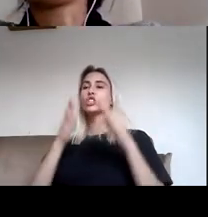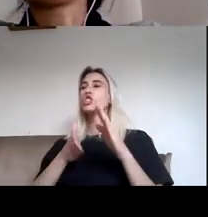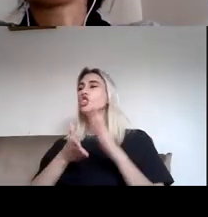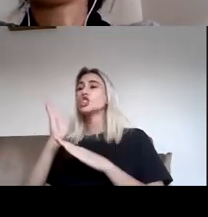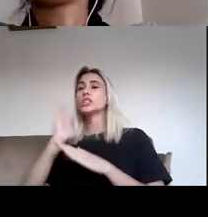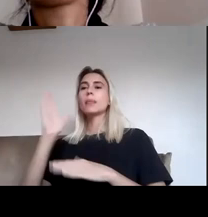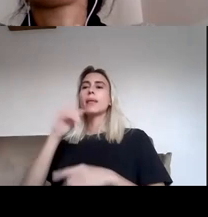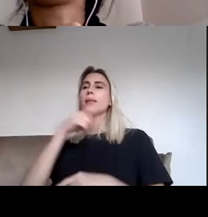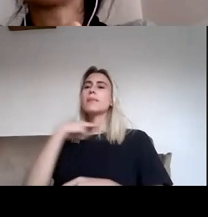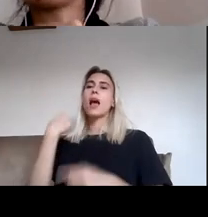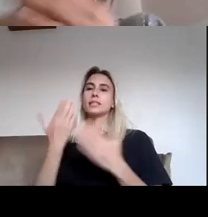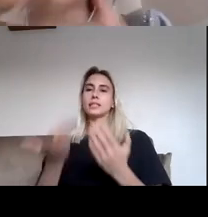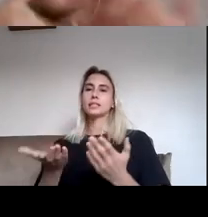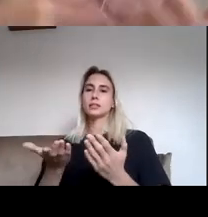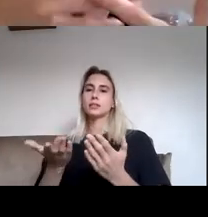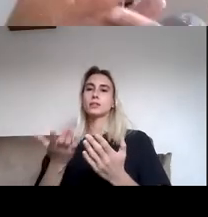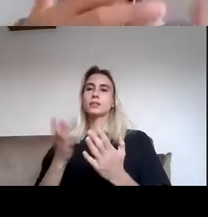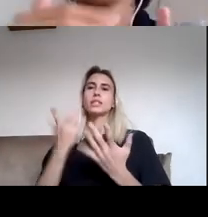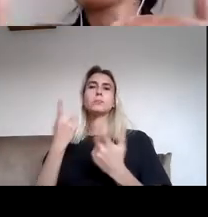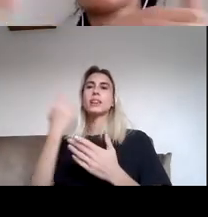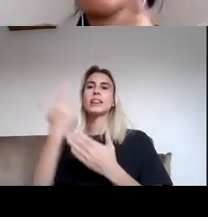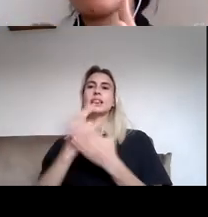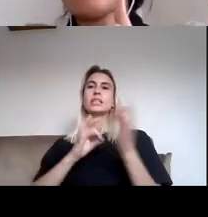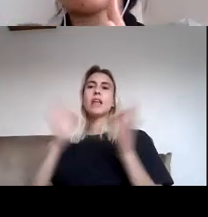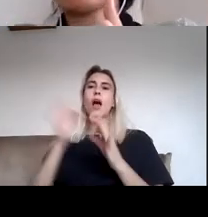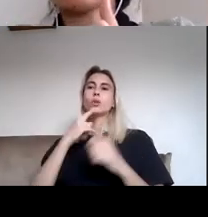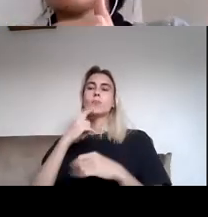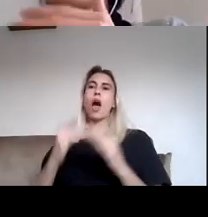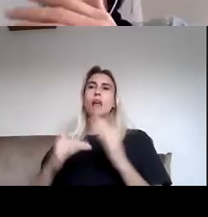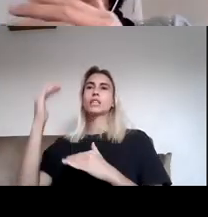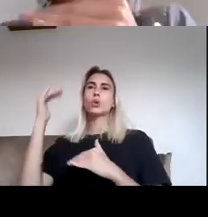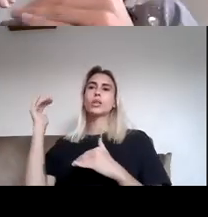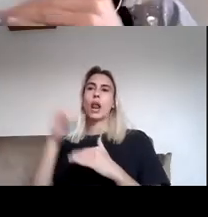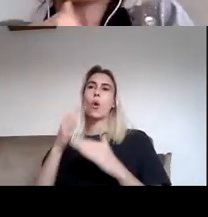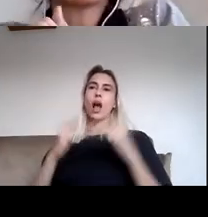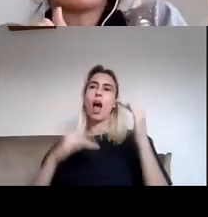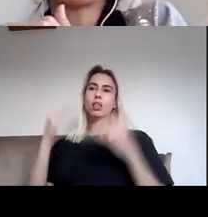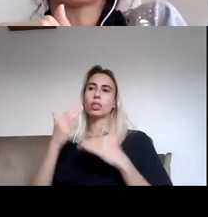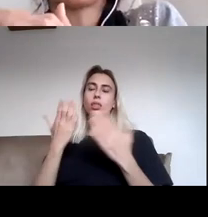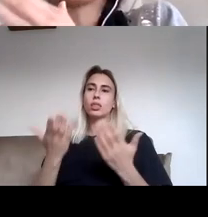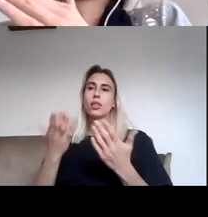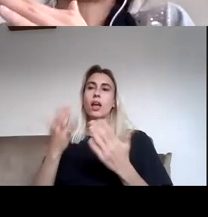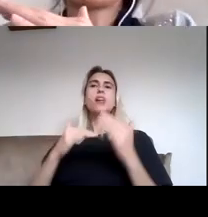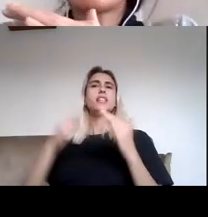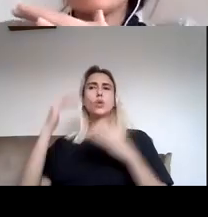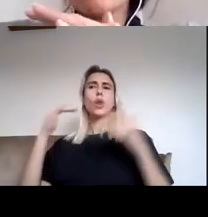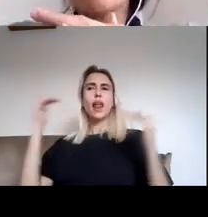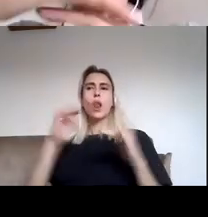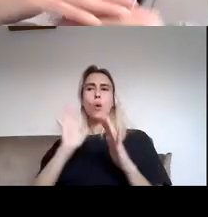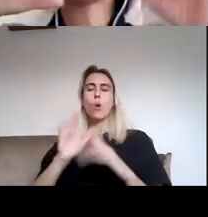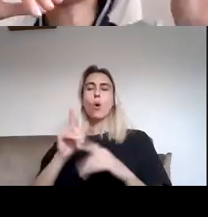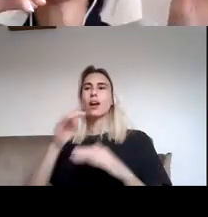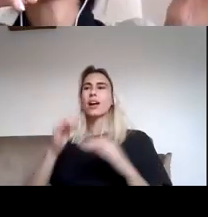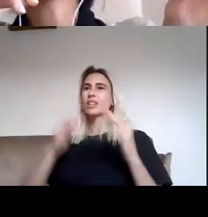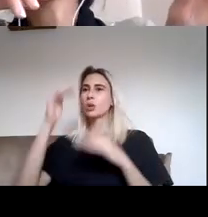imkansız. Yani nasıl bir dizayn diyorum yani. Asansör geliyor kata. Diyor ki hocam asansör geliyor kata. Katta